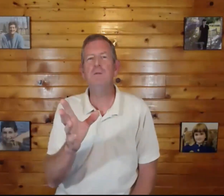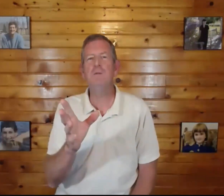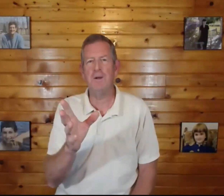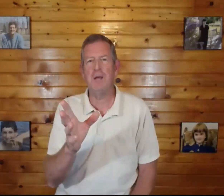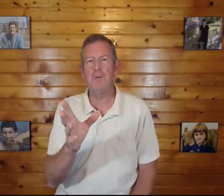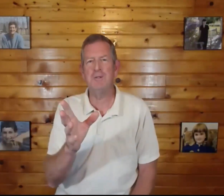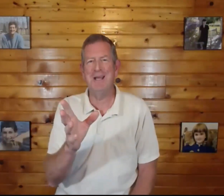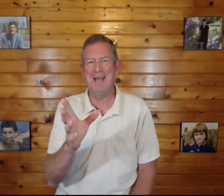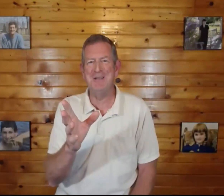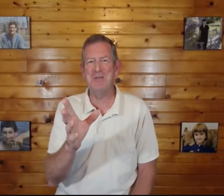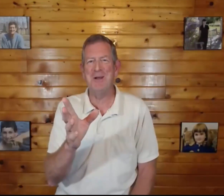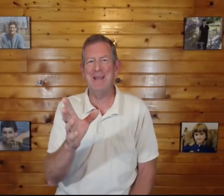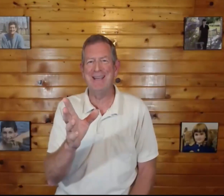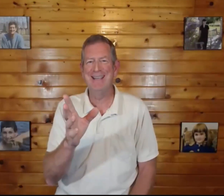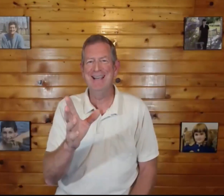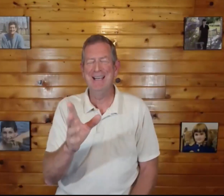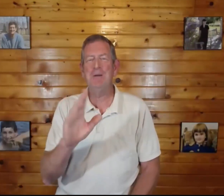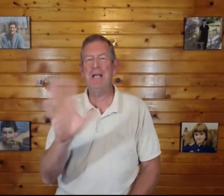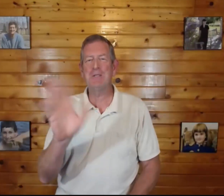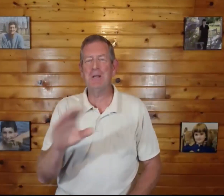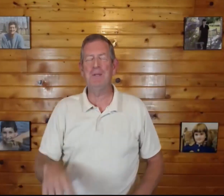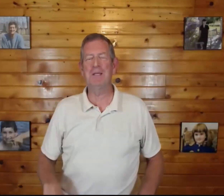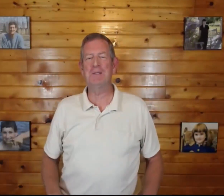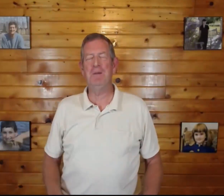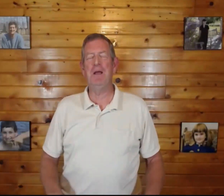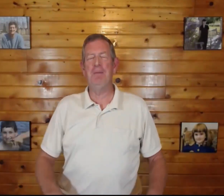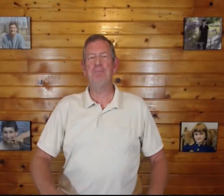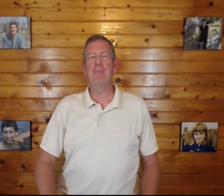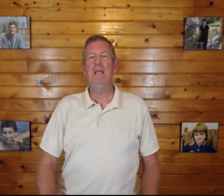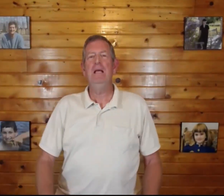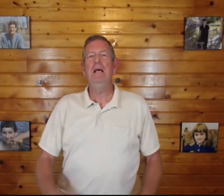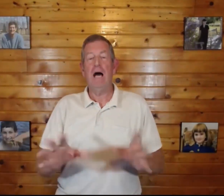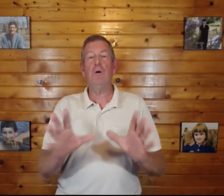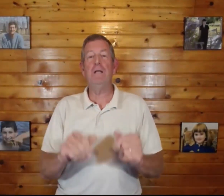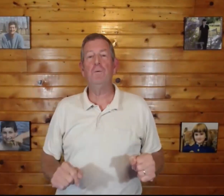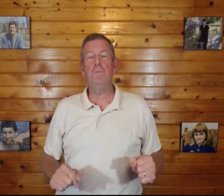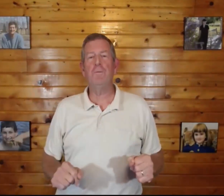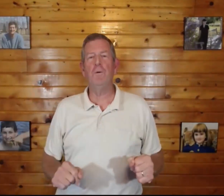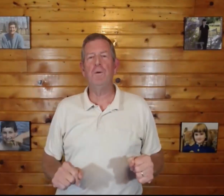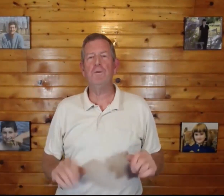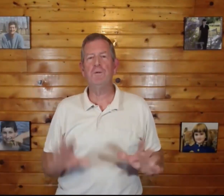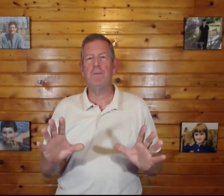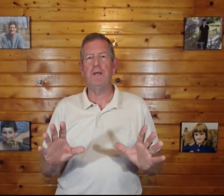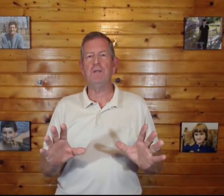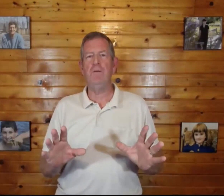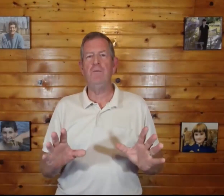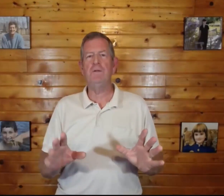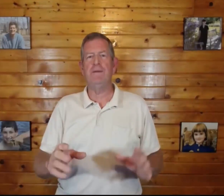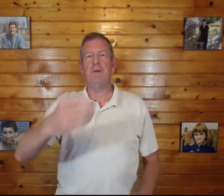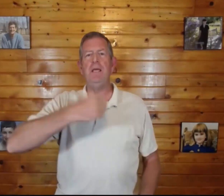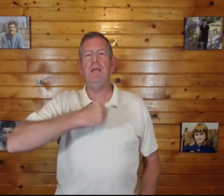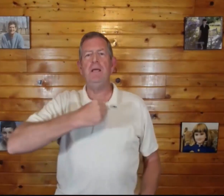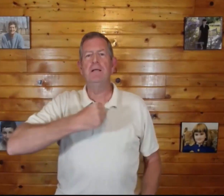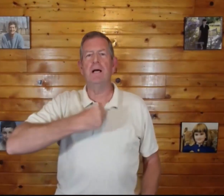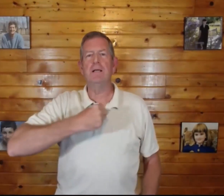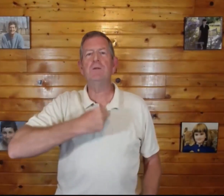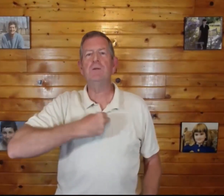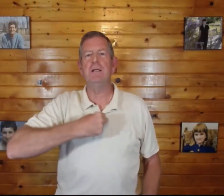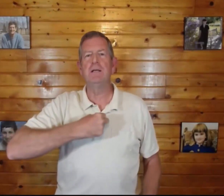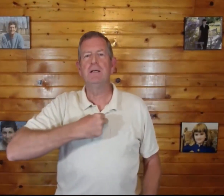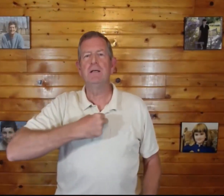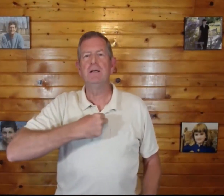to the music of the language and enjoy it. You'll catch some things, all right? Alors, pour les pronoms jusqu'à présent, vous avez appris